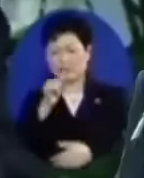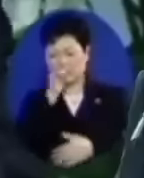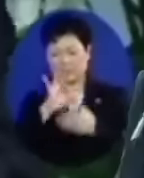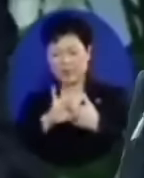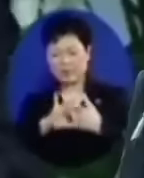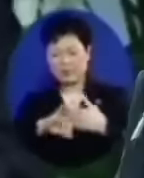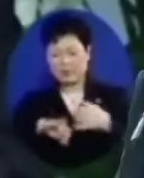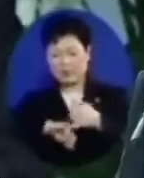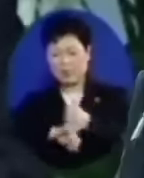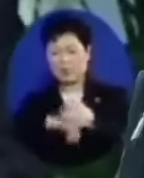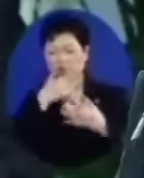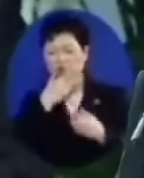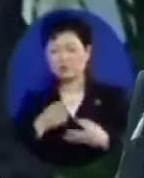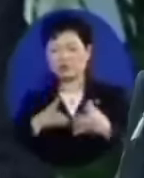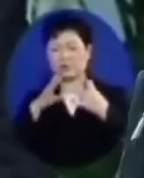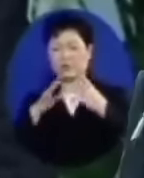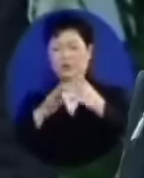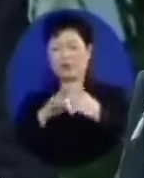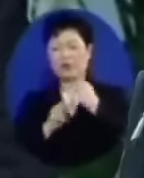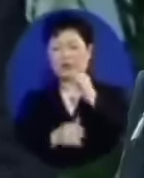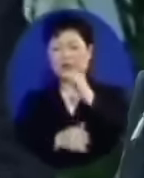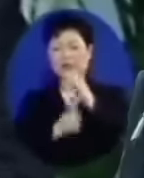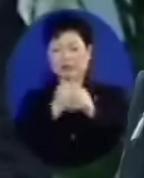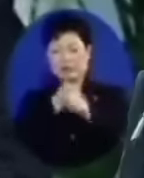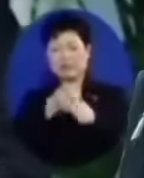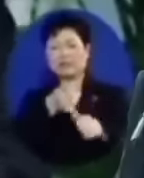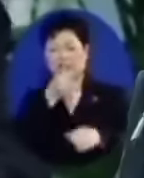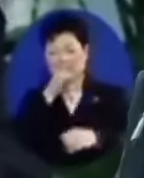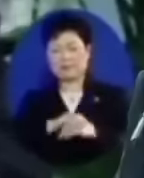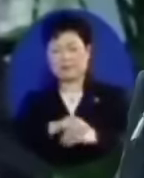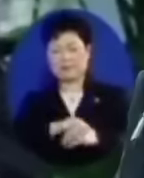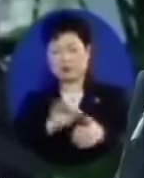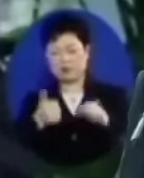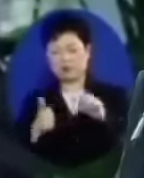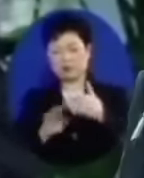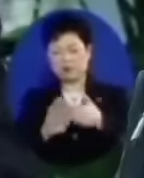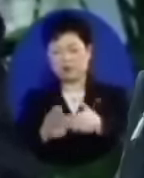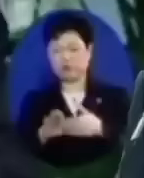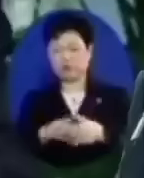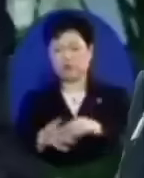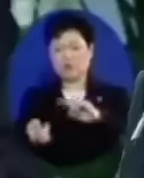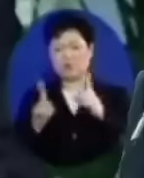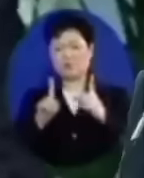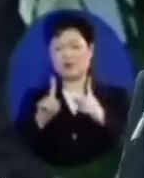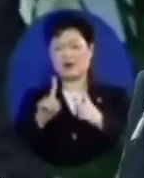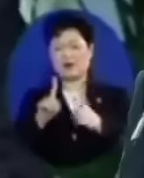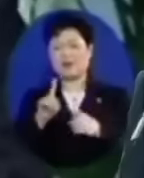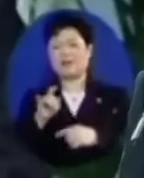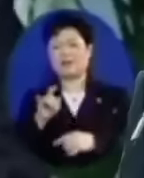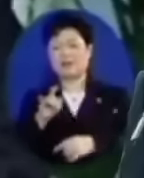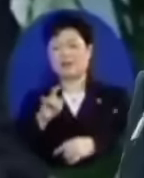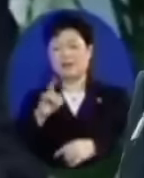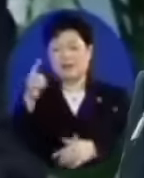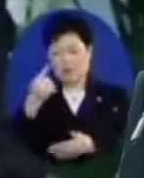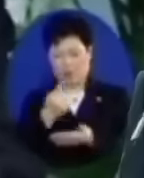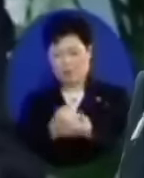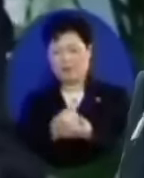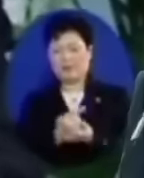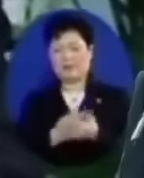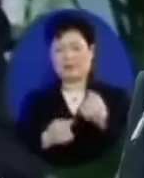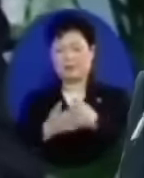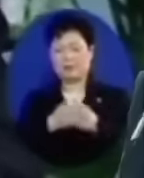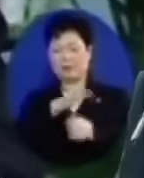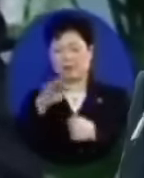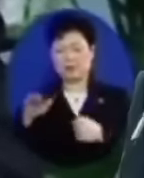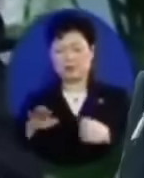꼭 축복과 승리가 다가온다는 것입니다. 죽음이 있고 난 후에 부활이 온다는 것입니다. 이러므로 여러분,